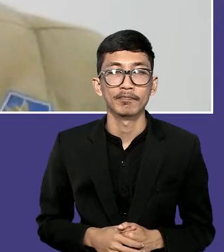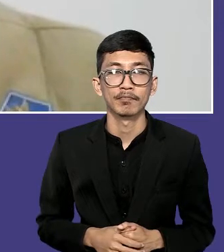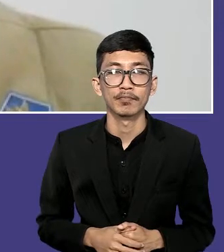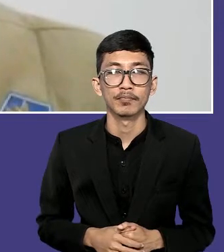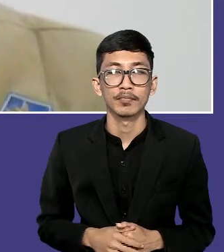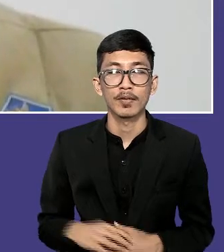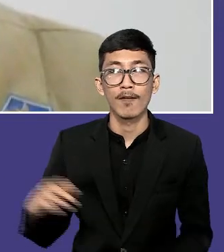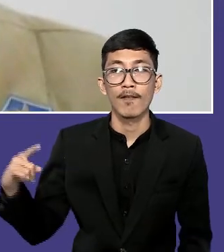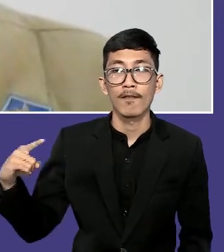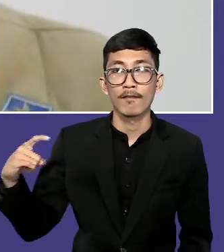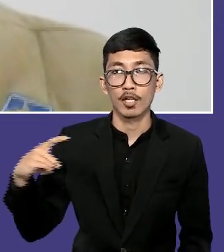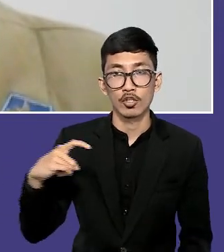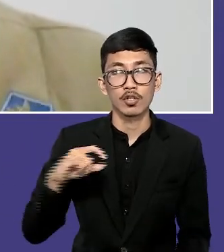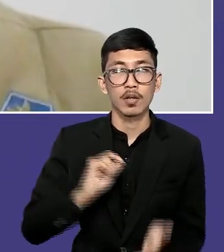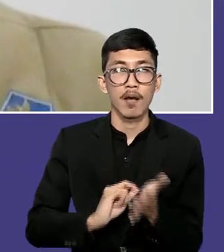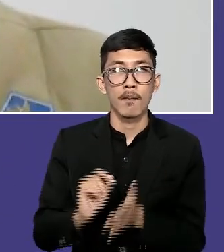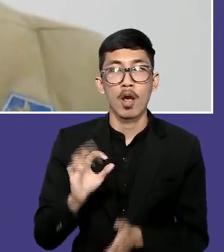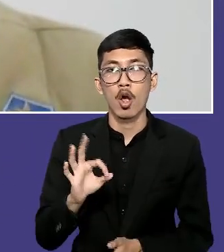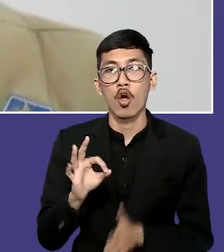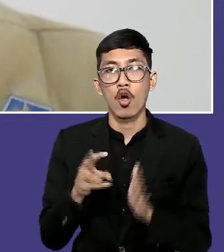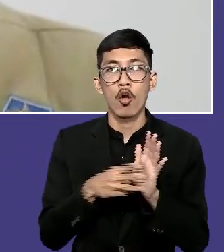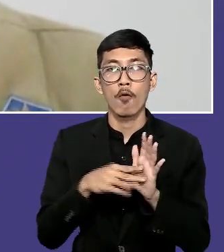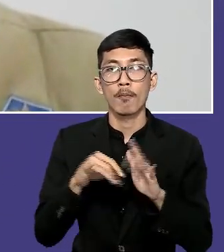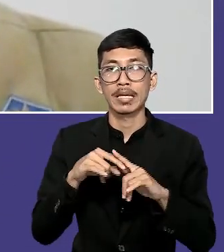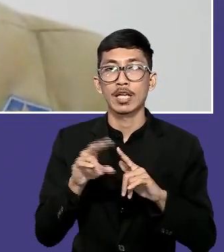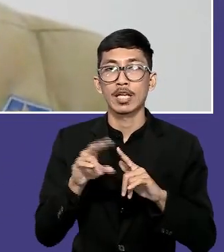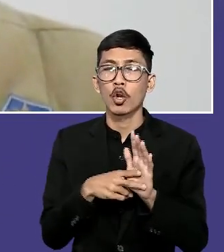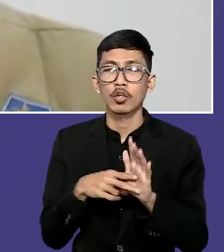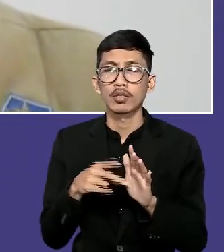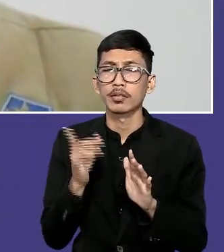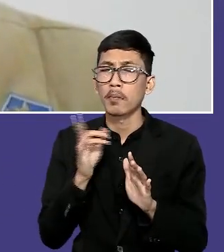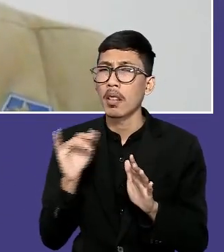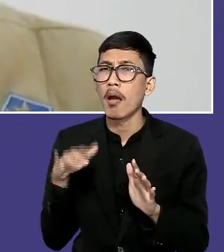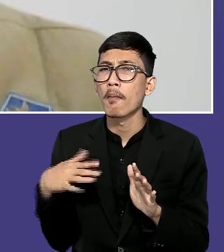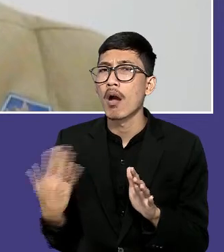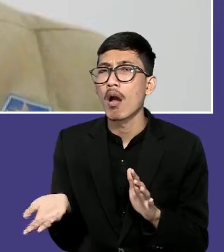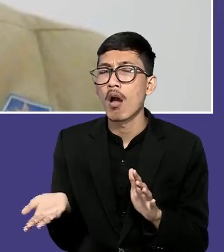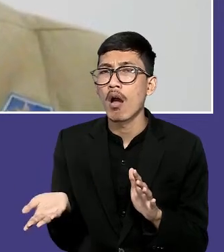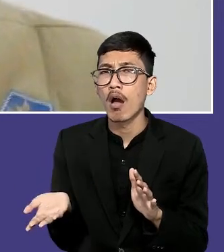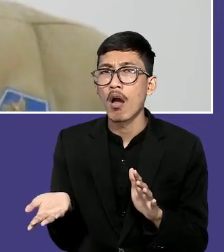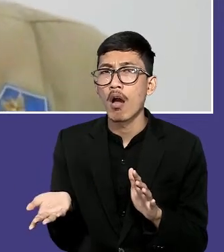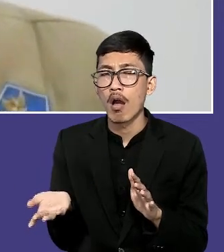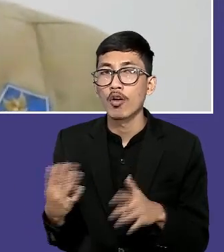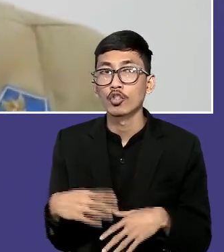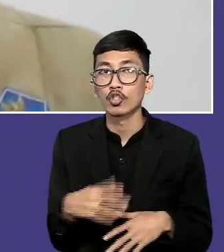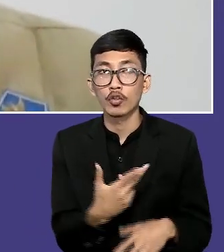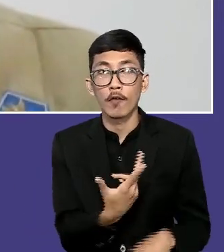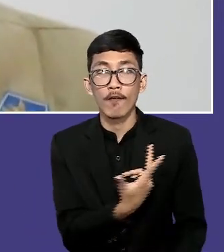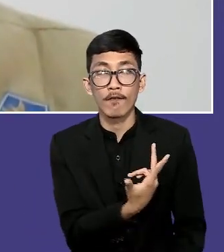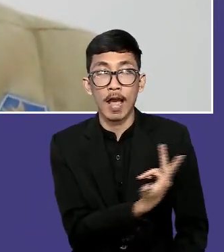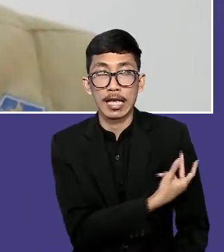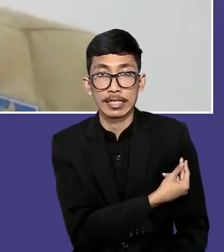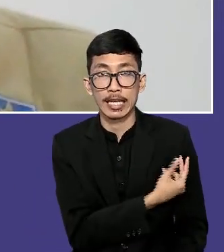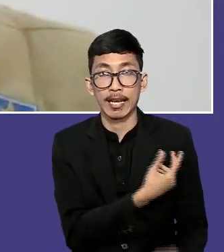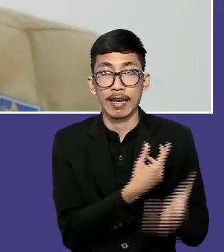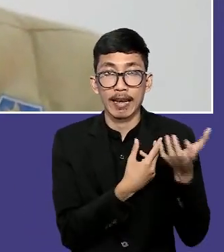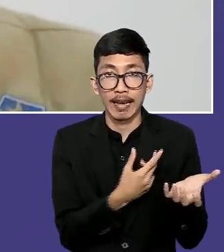karakteristik dari varian omicron ini dan bagaimana sebetulnya dampak terhadap efikasi vaksin yang sudah ada dan